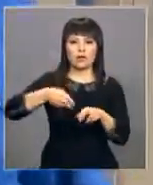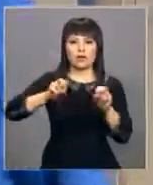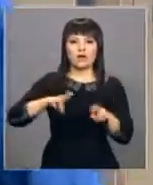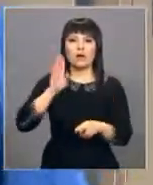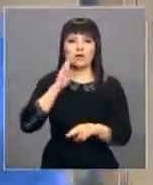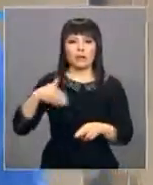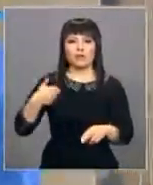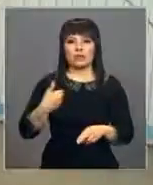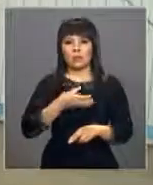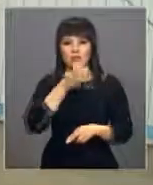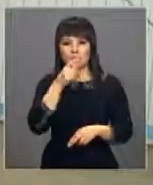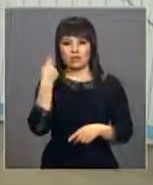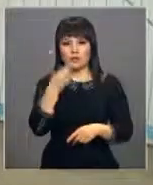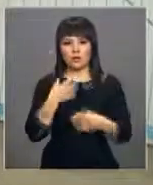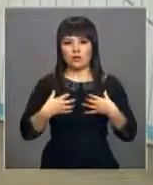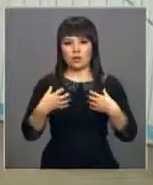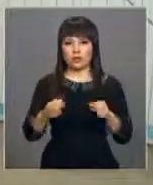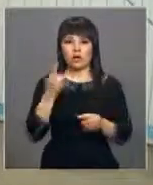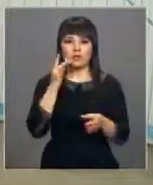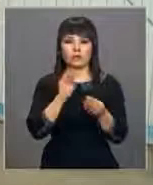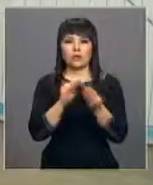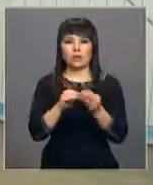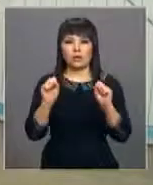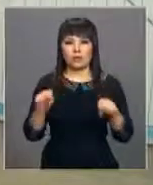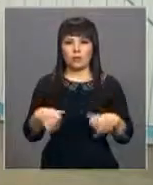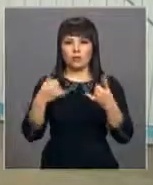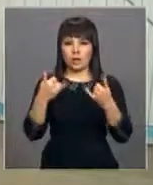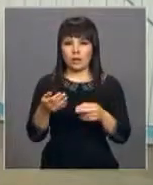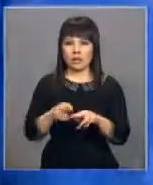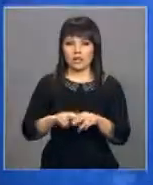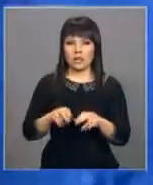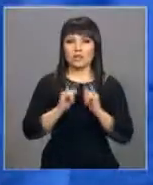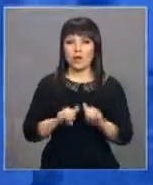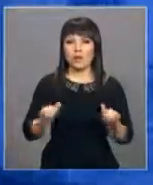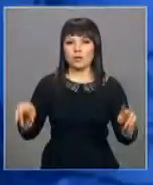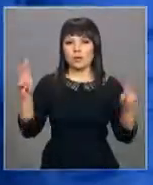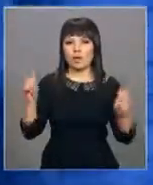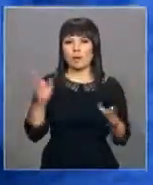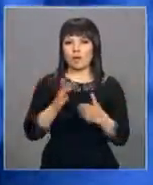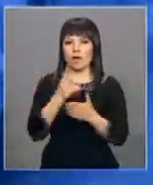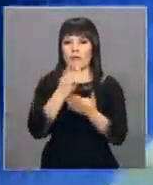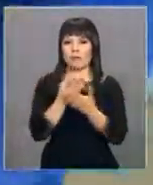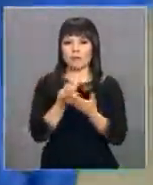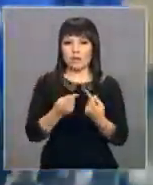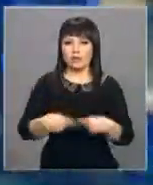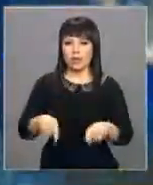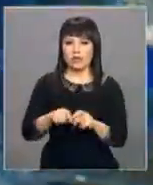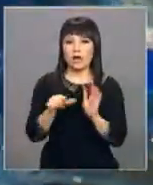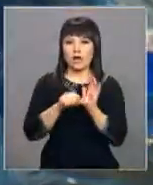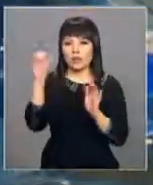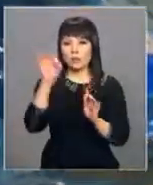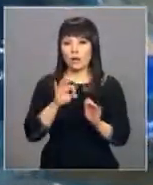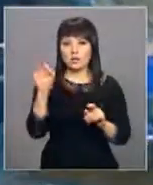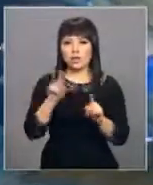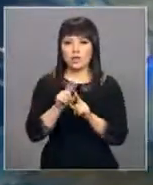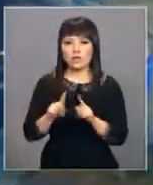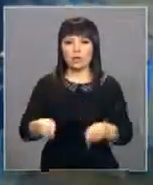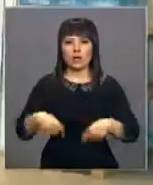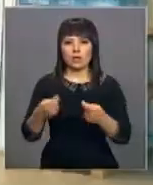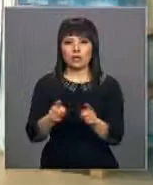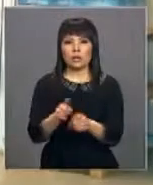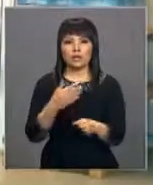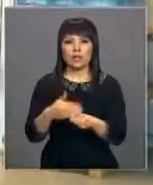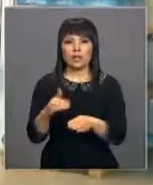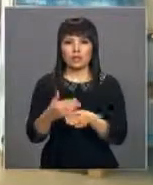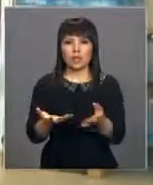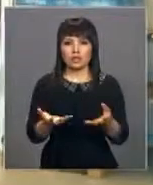қажетті пайдалы заттарды сол қалпында сақтауға мүмкіндік бар. Даму өндіріс бағдарламасы шеңберінде жылына 6% көлеммен берілетін